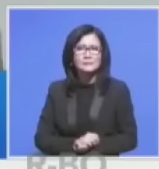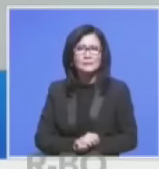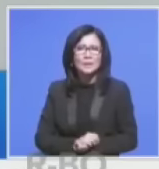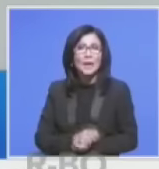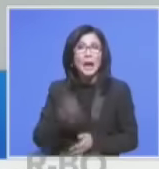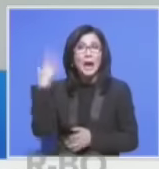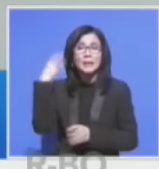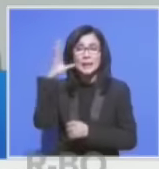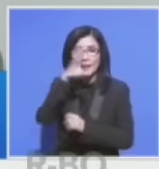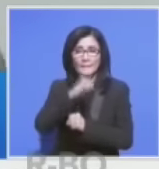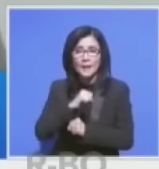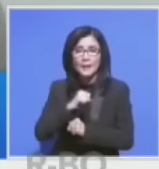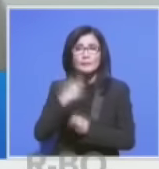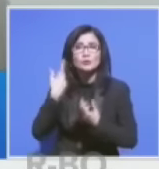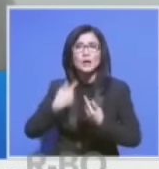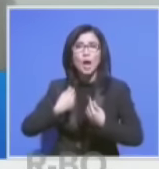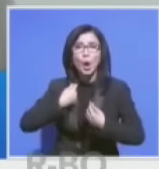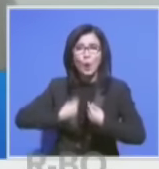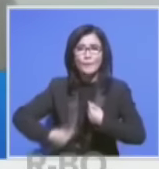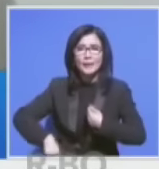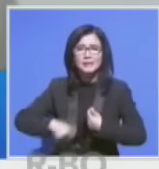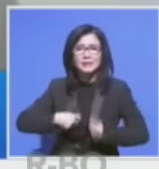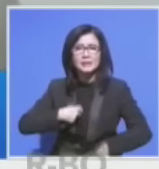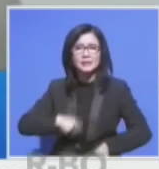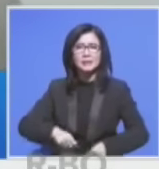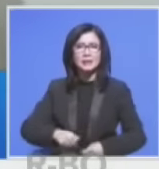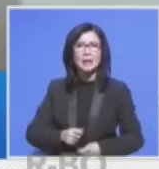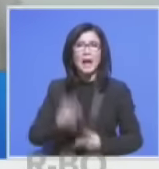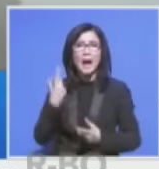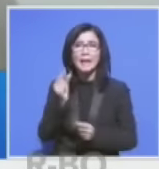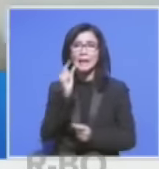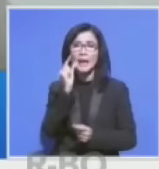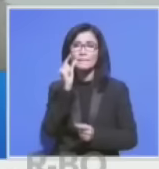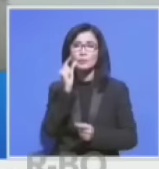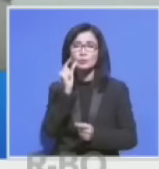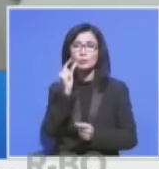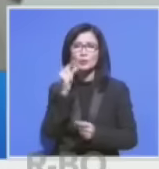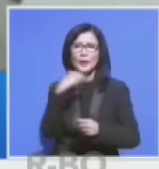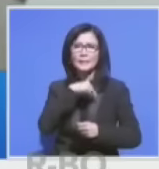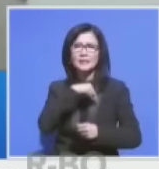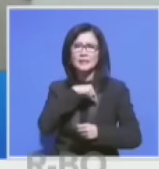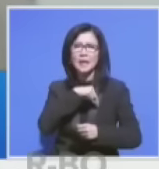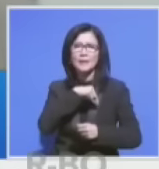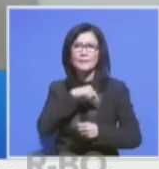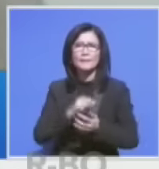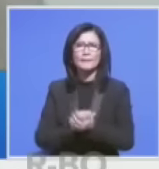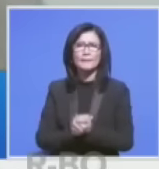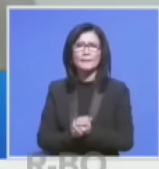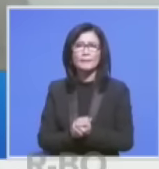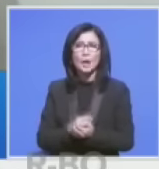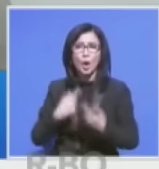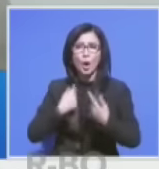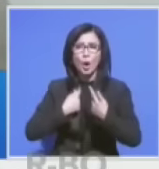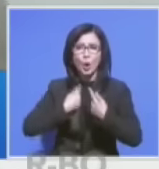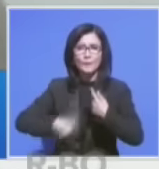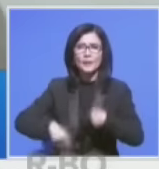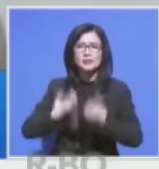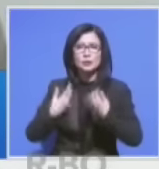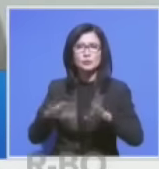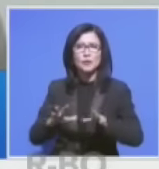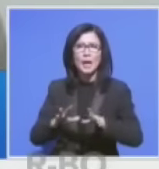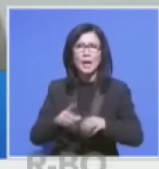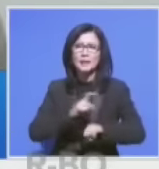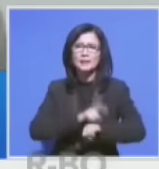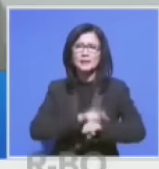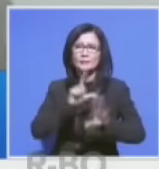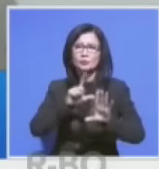Semalam sudah dilakukan operasi, yaitu ada peluru yang masih berserang. Jadi operasi sudah dilakukan, yaitu antara jam